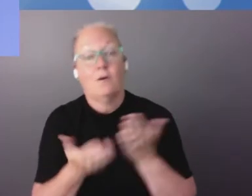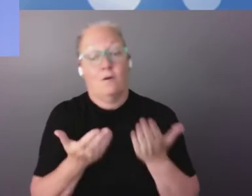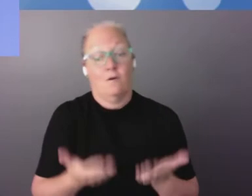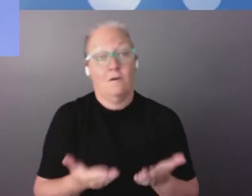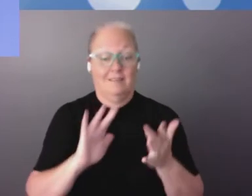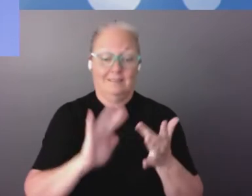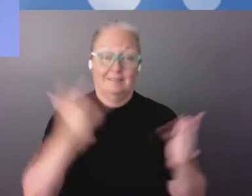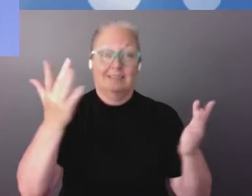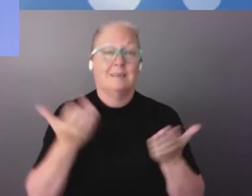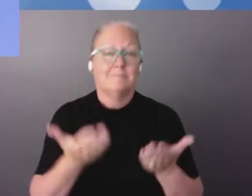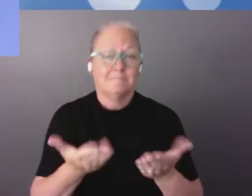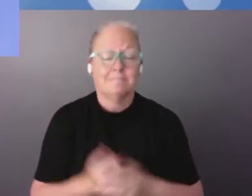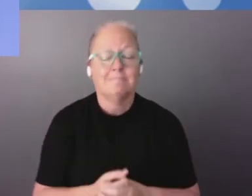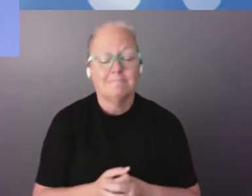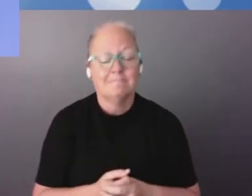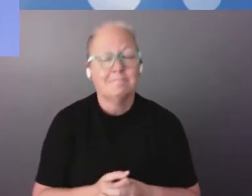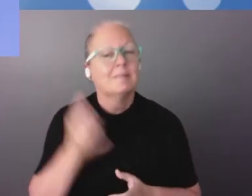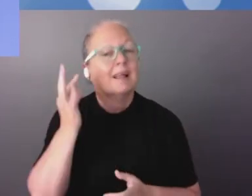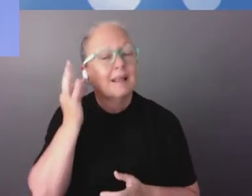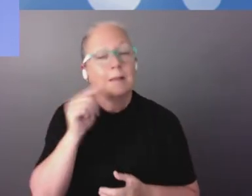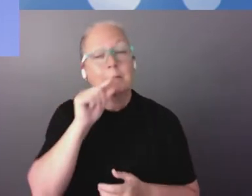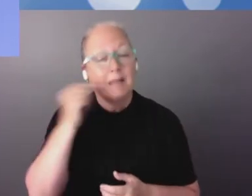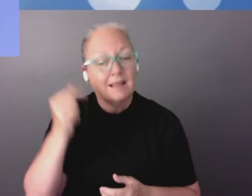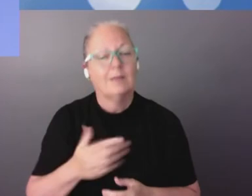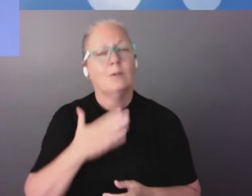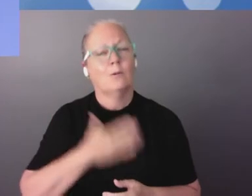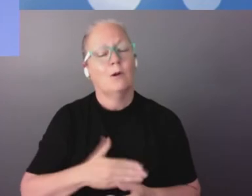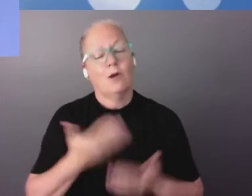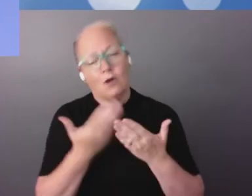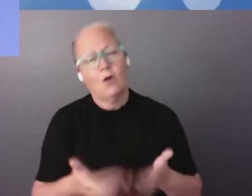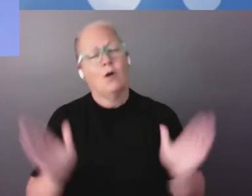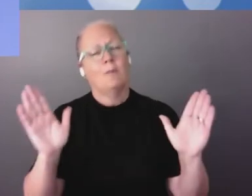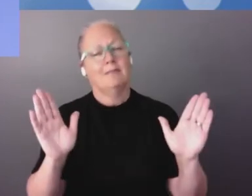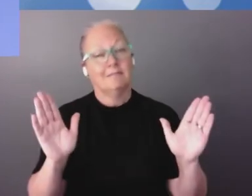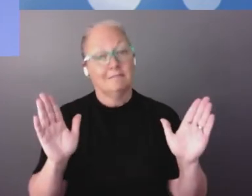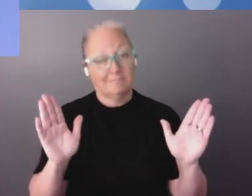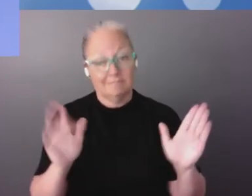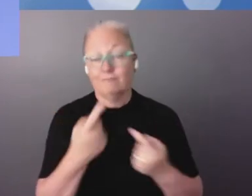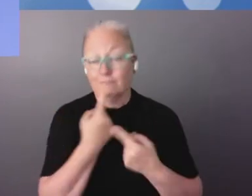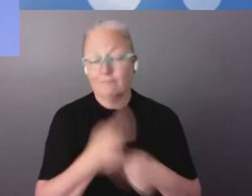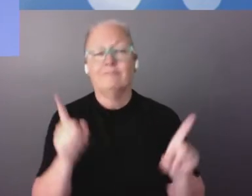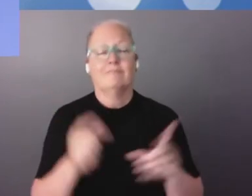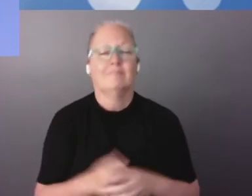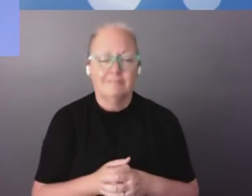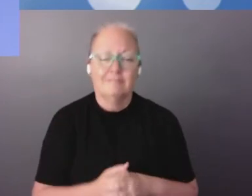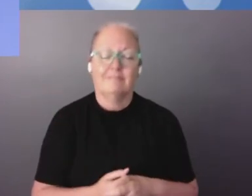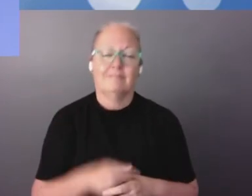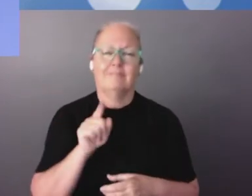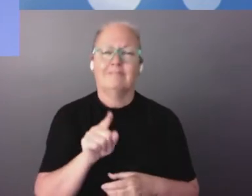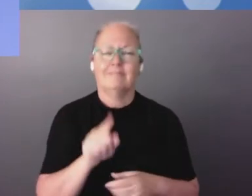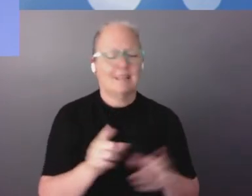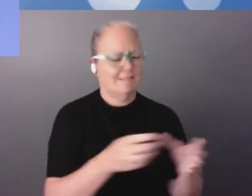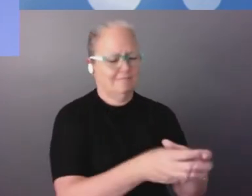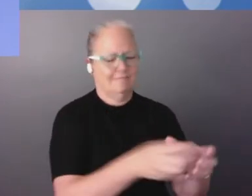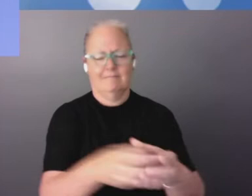في قلب النقاش العالمي حول تنمية الإنترنت وتطوره. السيدات والسادة، الآن فحان